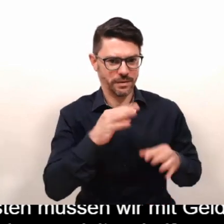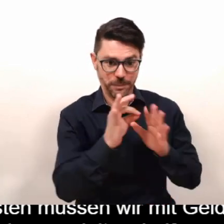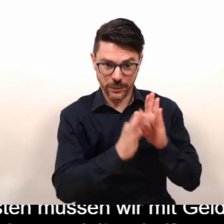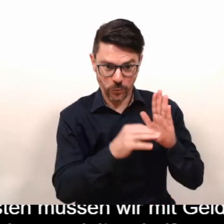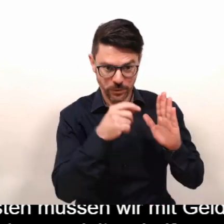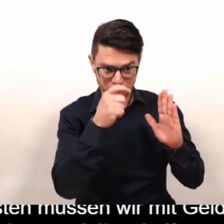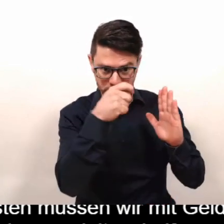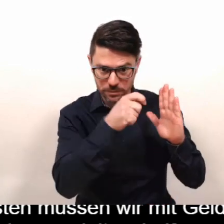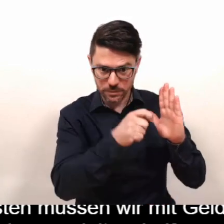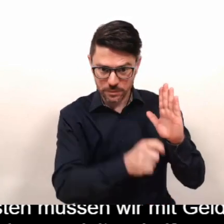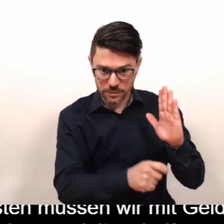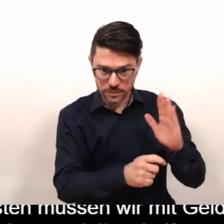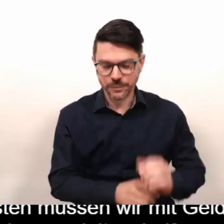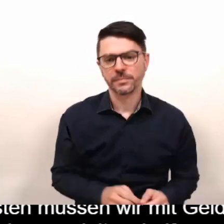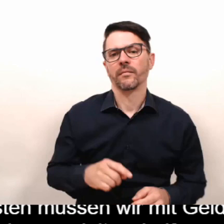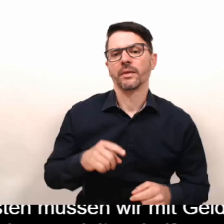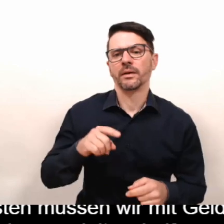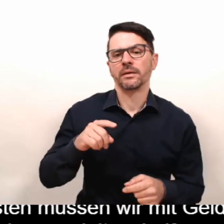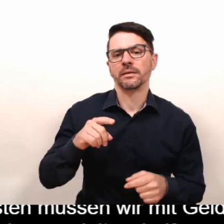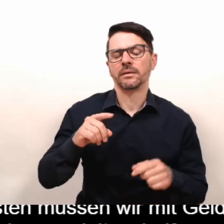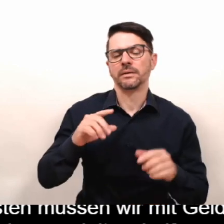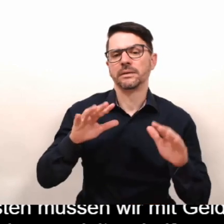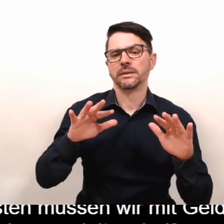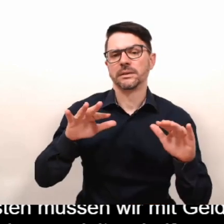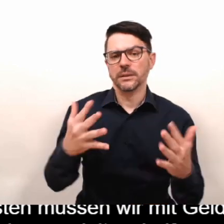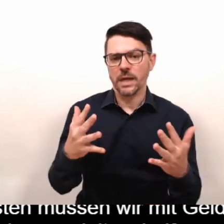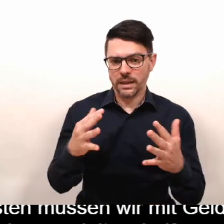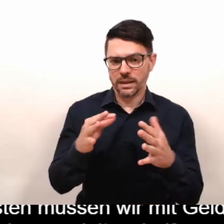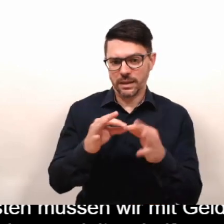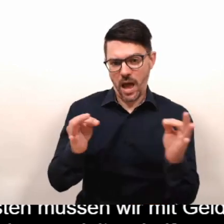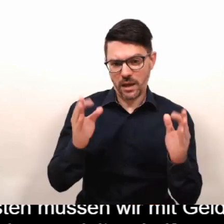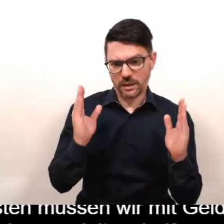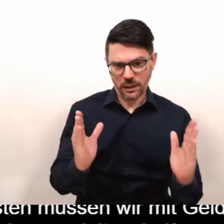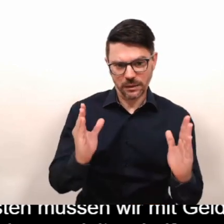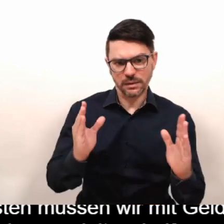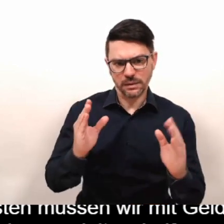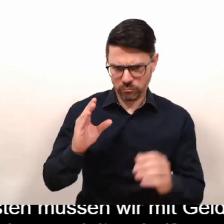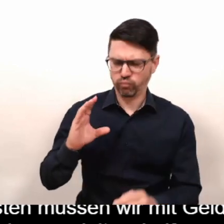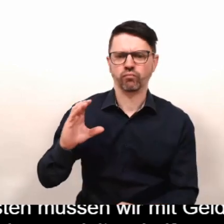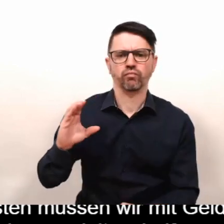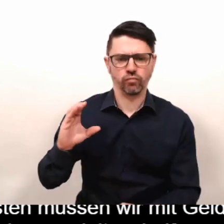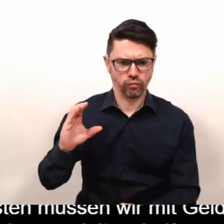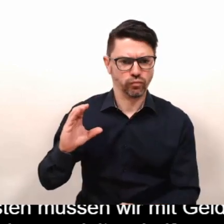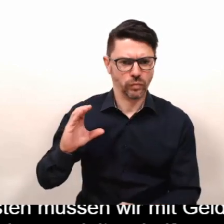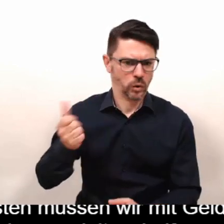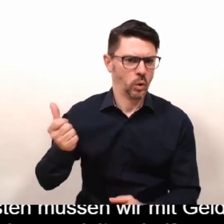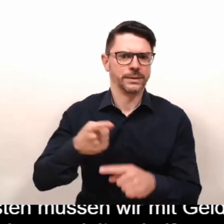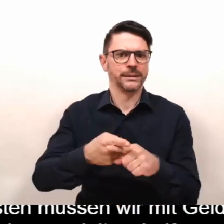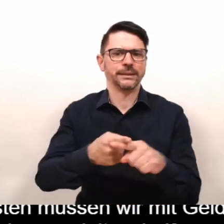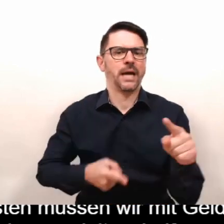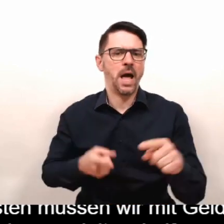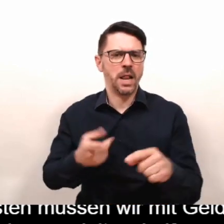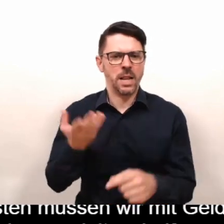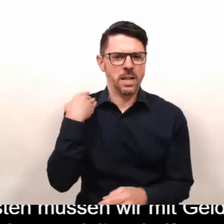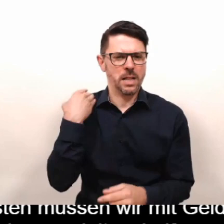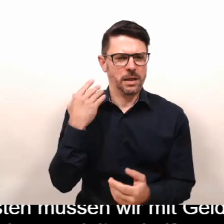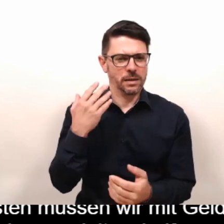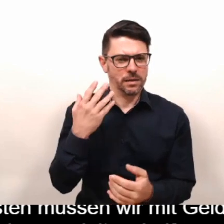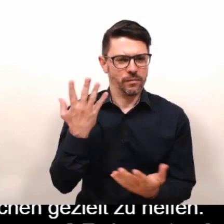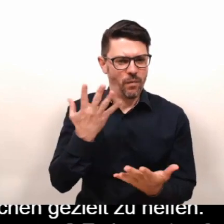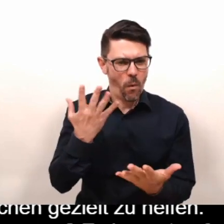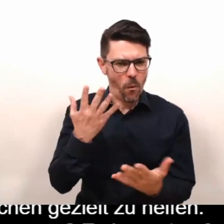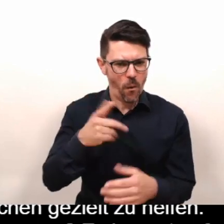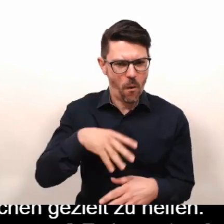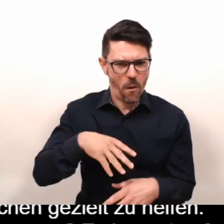abgearbeitet werden. Gestern waren es um 19 Uhr über 14.000. Dann haben die Mitarbeiterinnen und Mitarbeiter der Regierung, denen ich hier